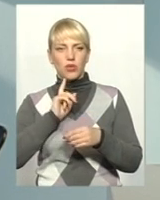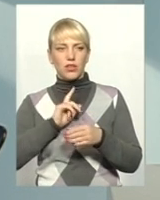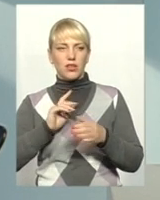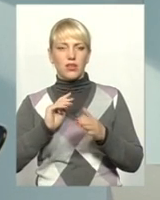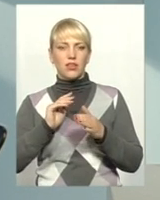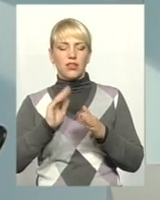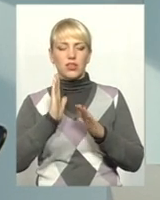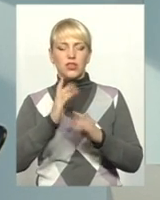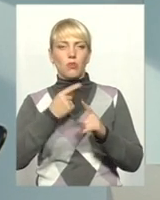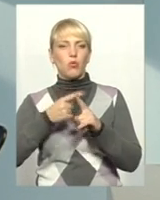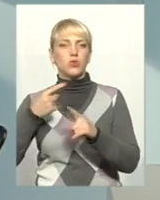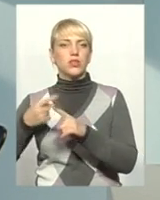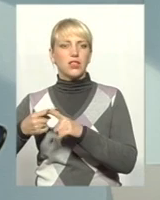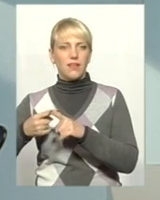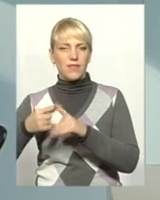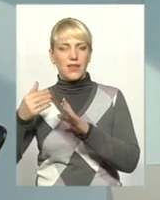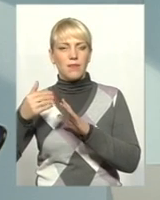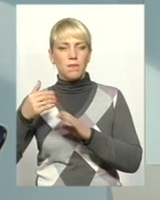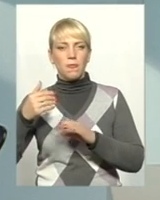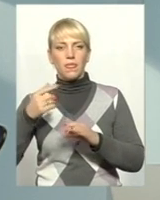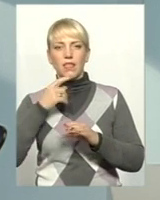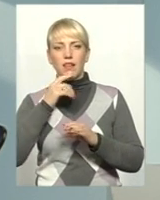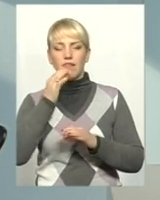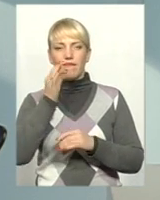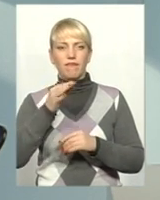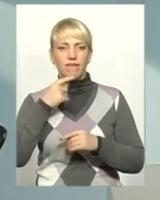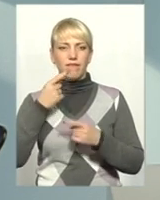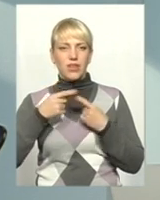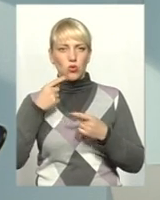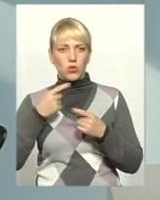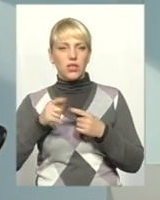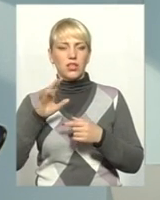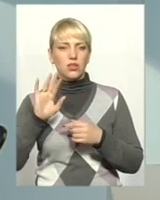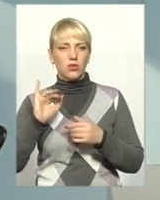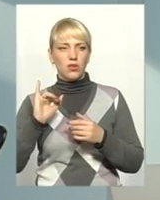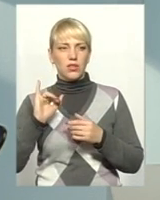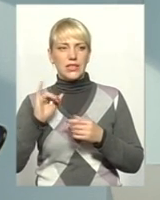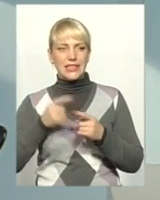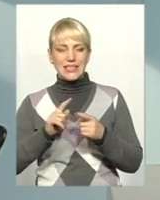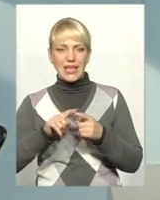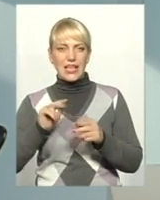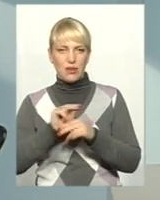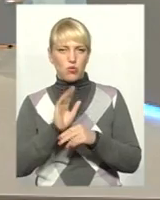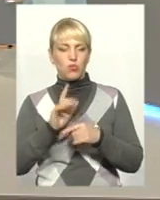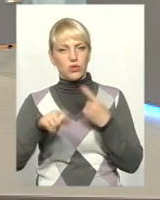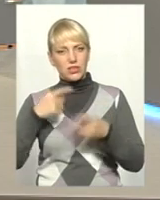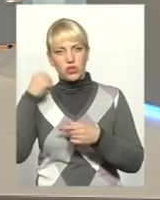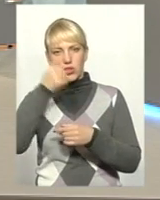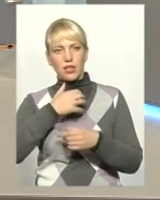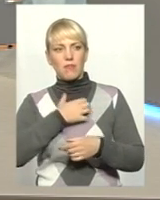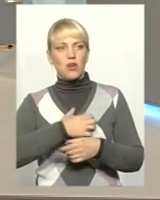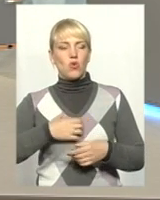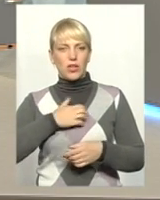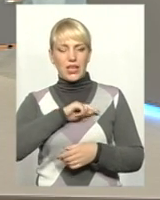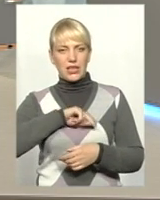тільки позитивні. Я думаю, що цей вид ремонту на слідуючий рік він буде носити пріоритетний характер. В зв'язку з